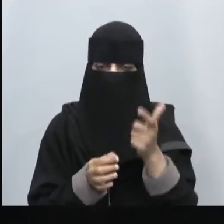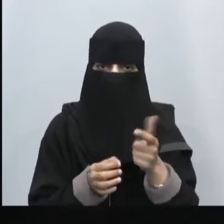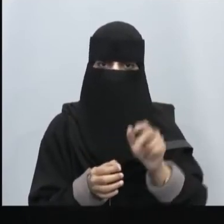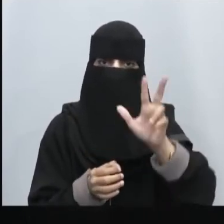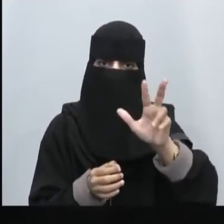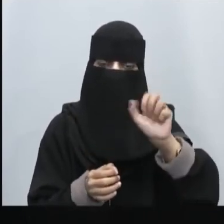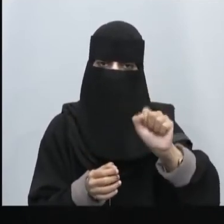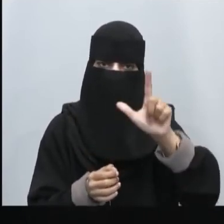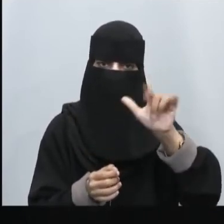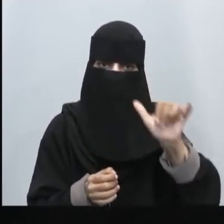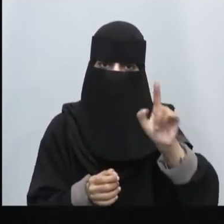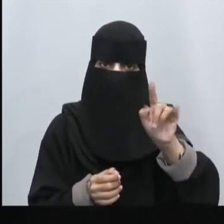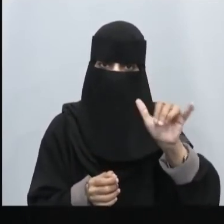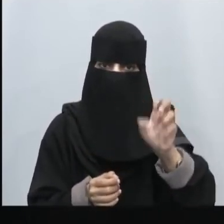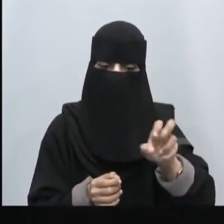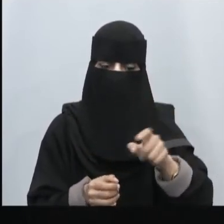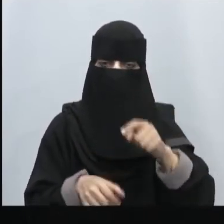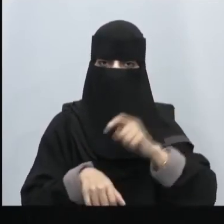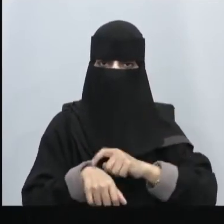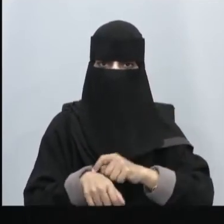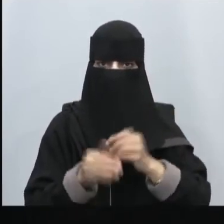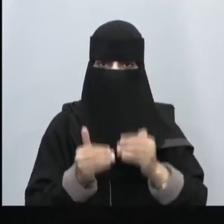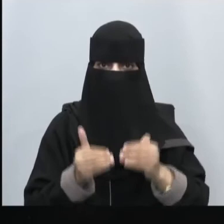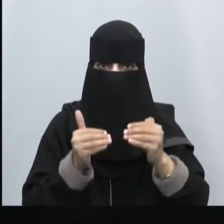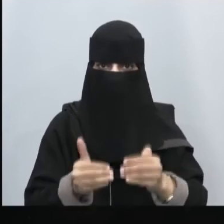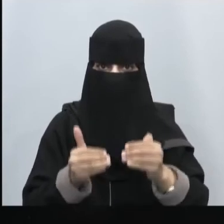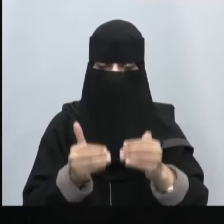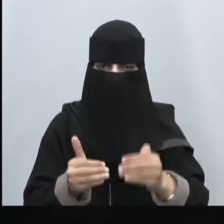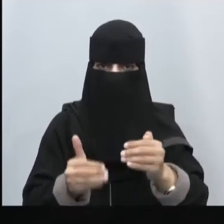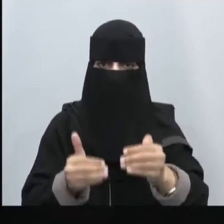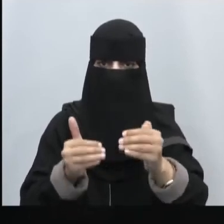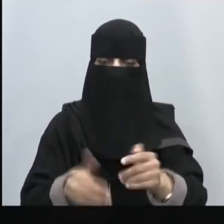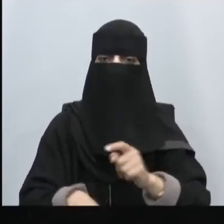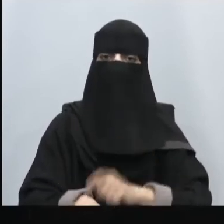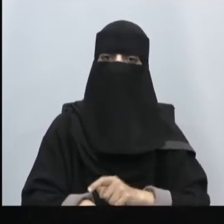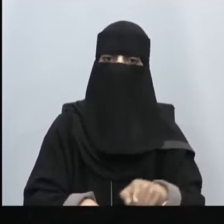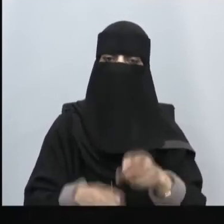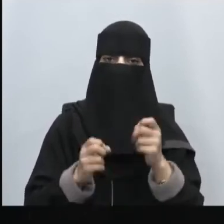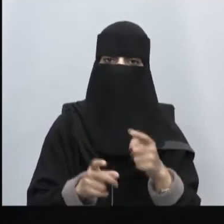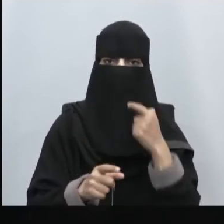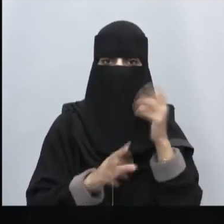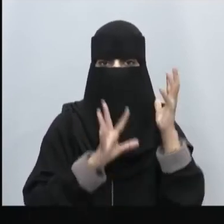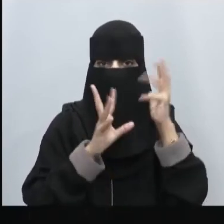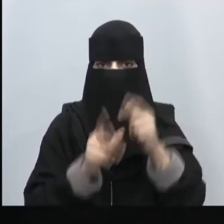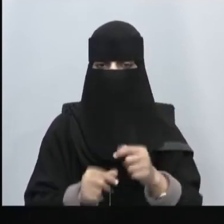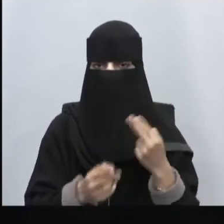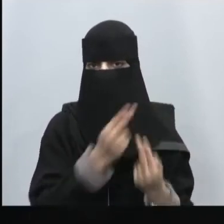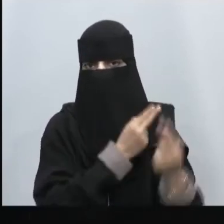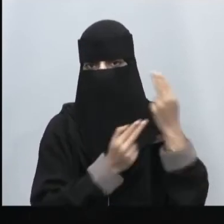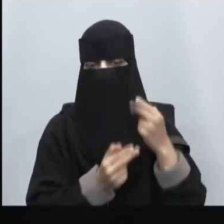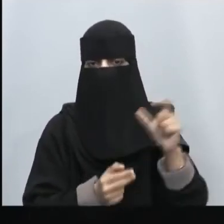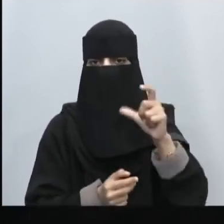الاسلاميه في اوقات متتابعه اي في فترات متتابعه اثناء التاريخ الاسلامي فهي